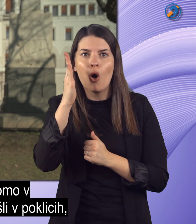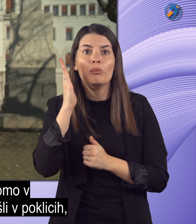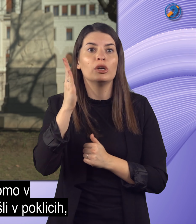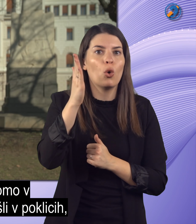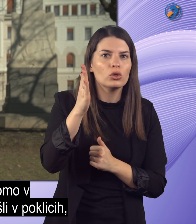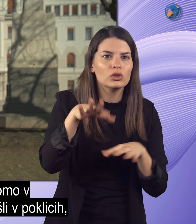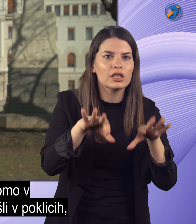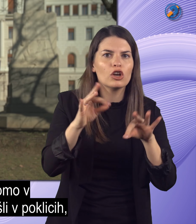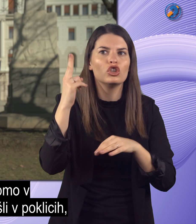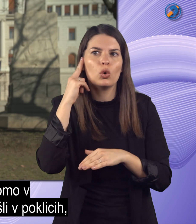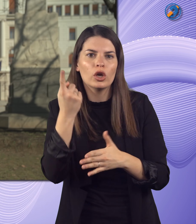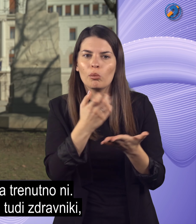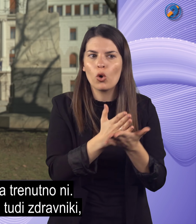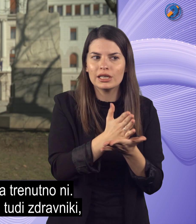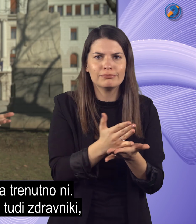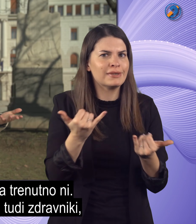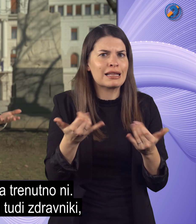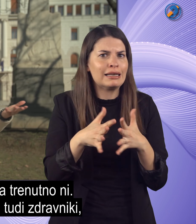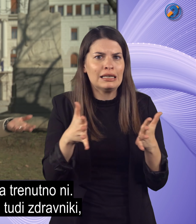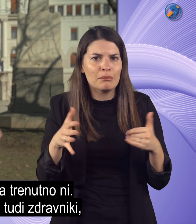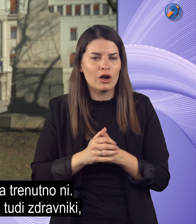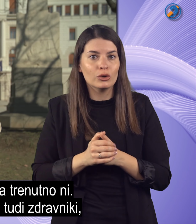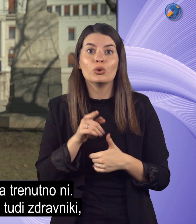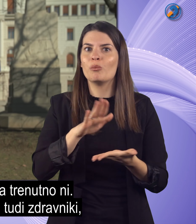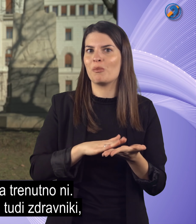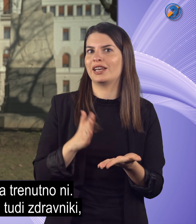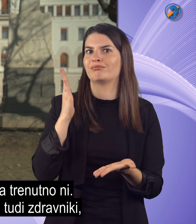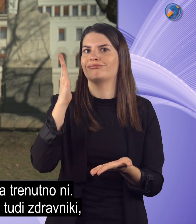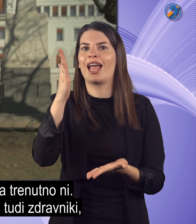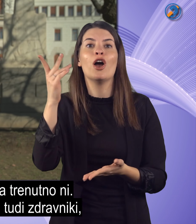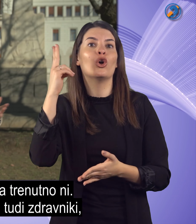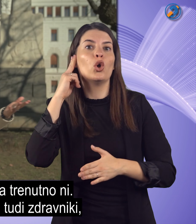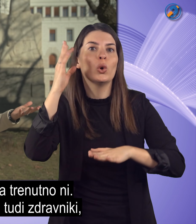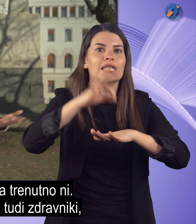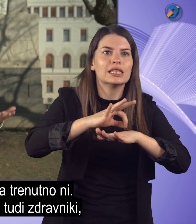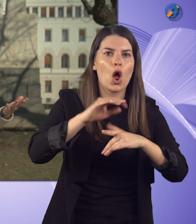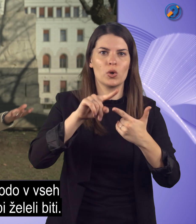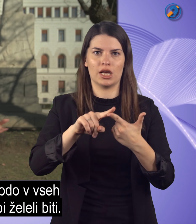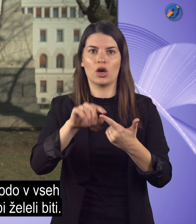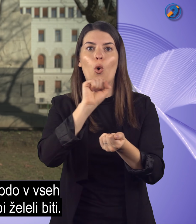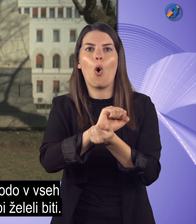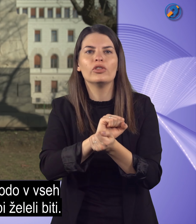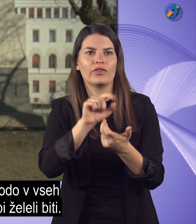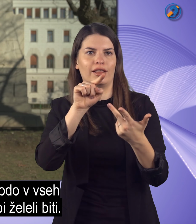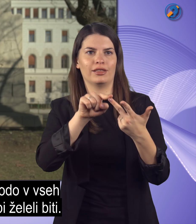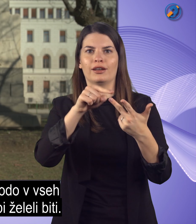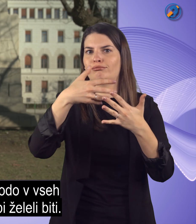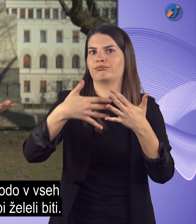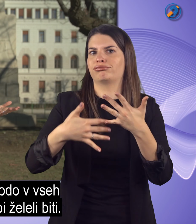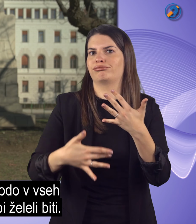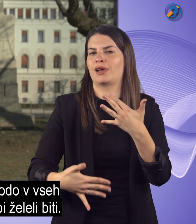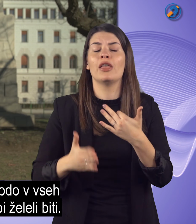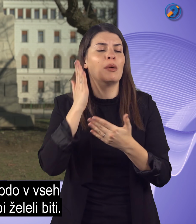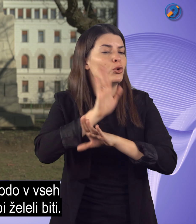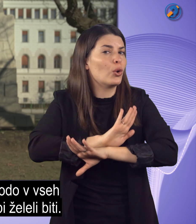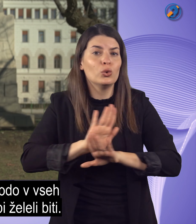v prihodnosti našli v poklicih, kjer jih pravilno trenutno ni, torej da bodo obstajali tudi zdravniki, odvetniki in pa